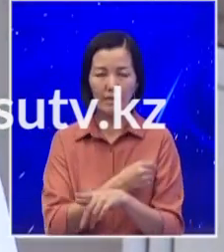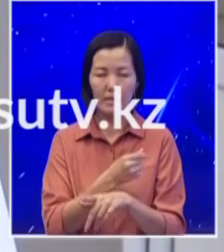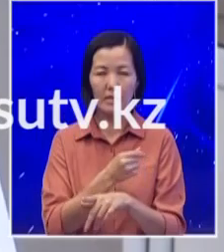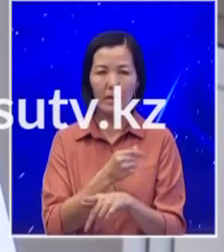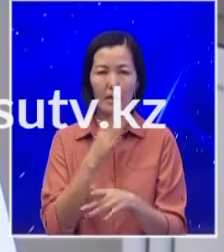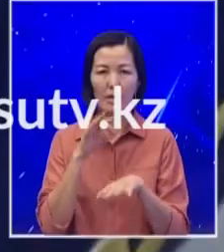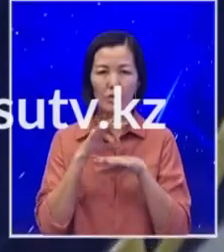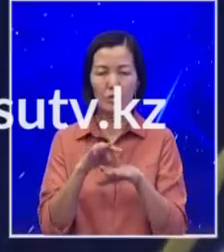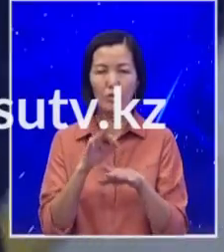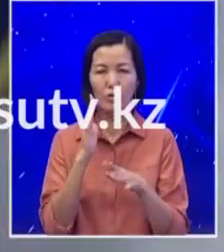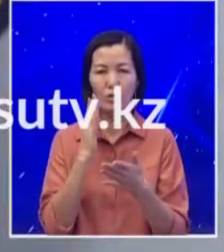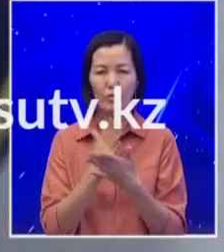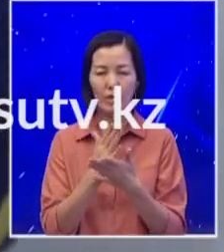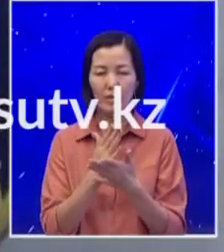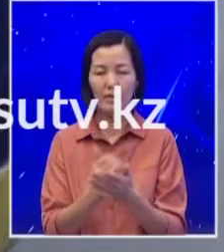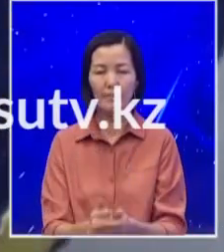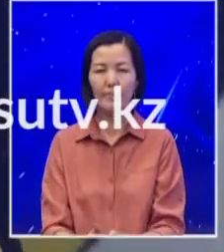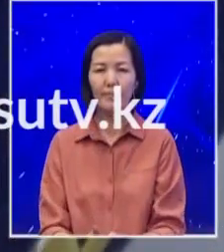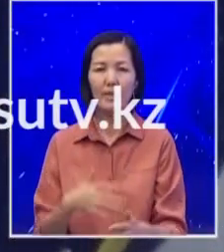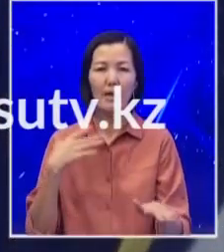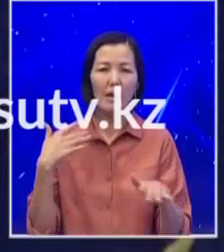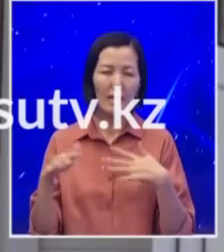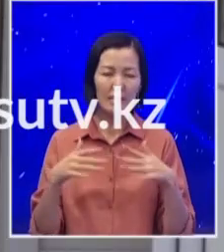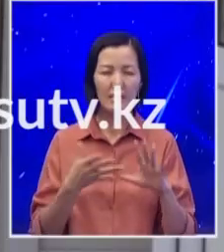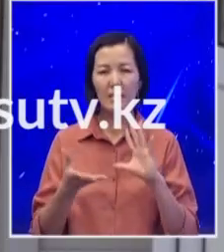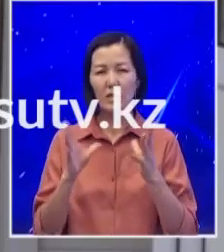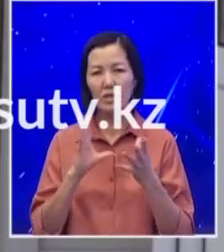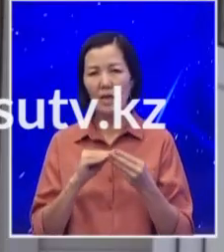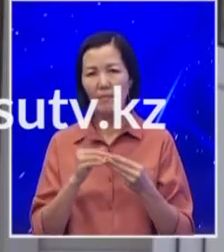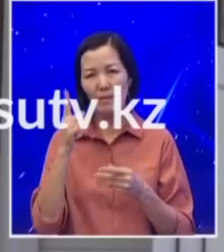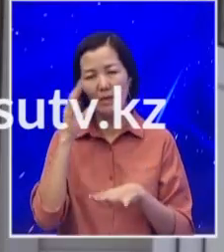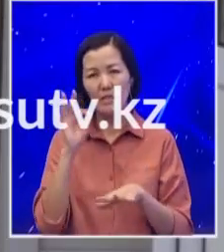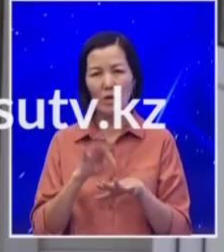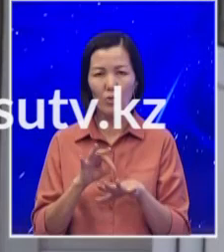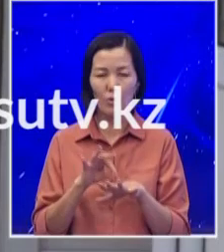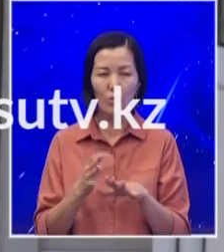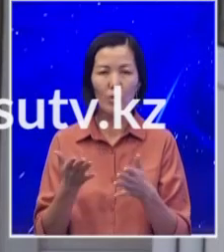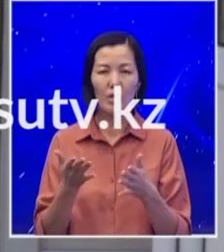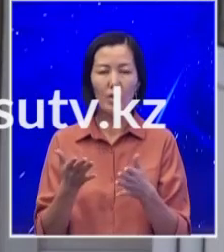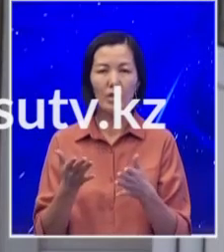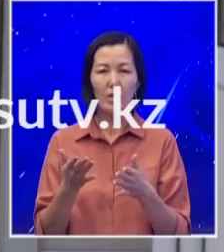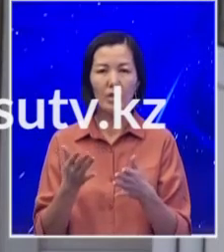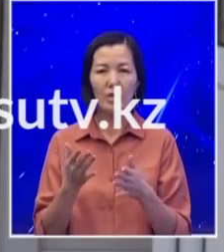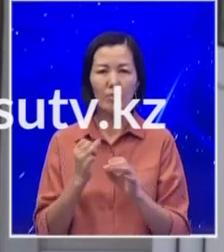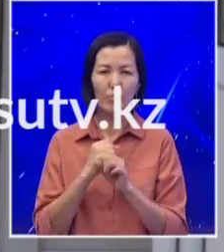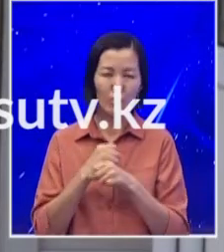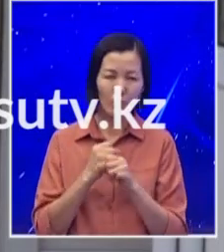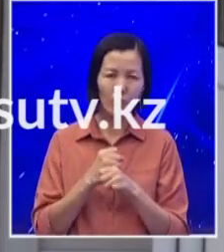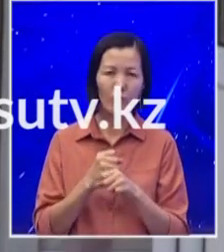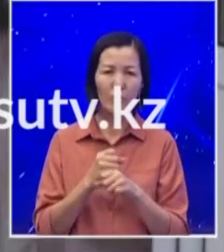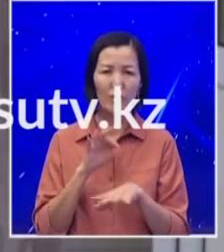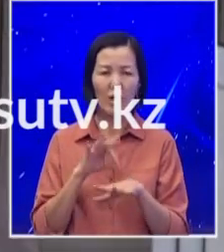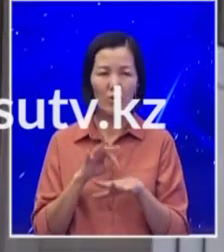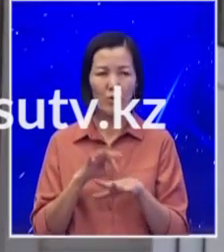стационарлы егу пункттары ұйымдастырылған. Әлсіздік жалпы бас ауруы, буын-буындардың жаңа